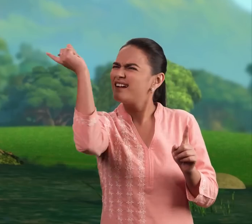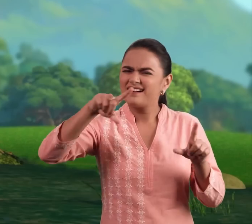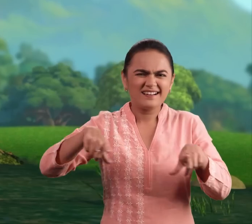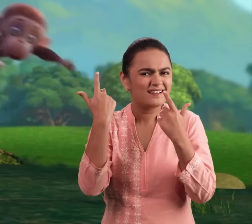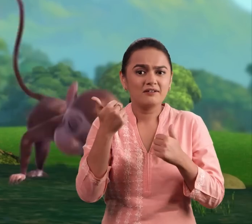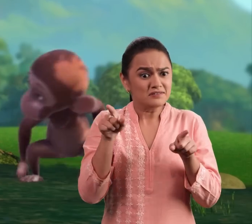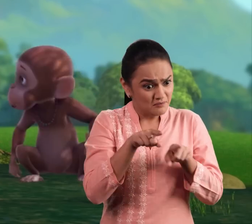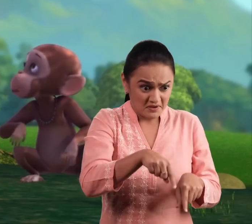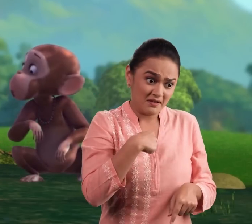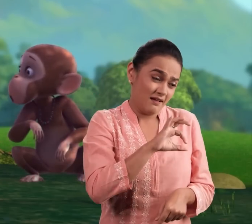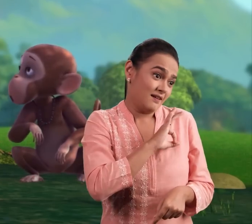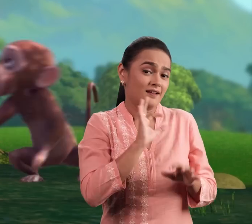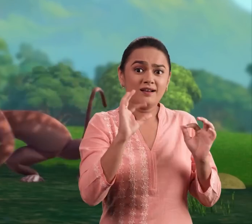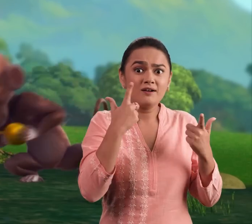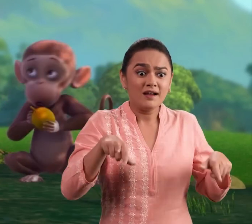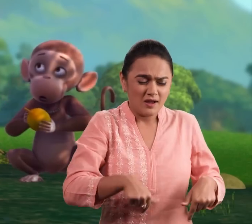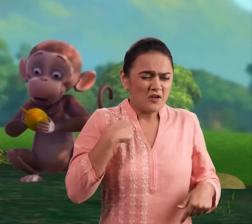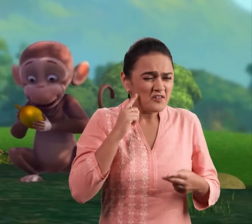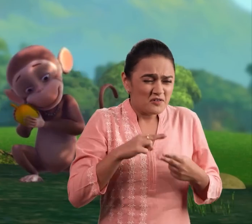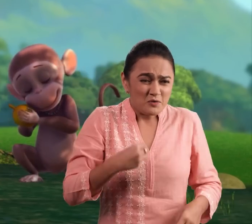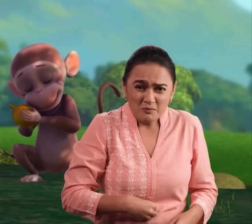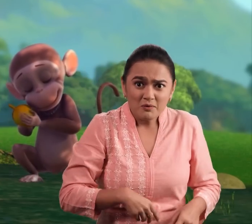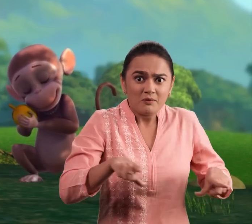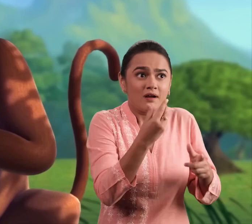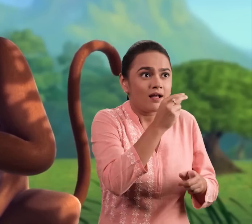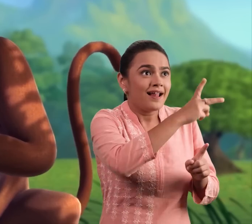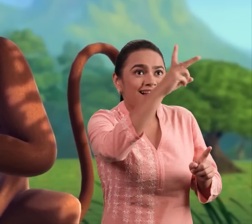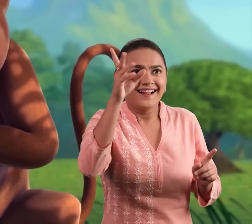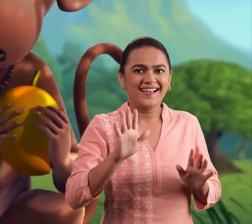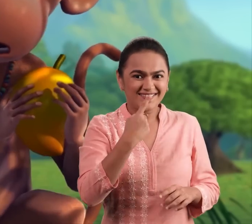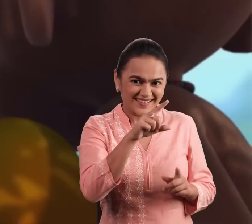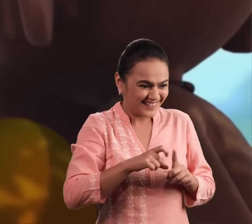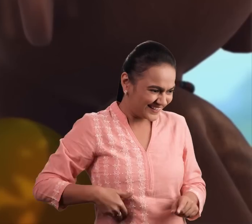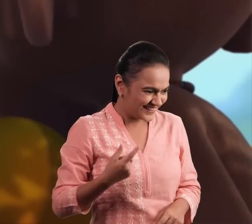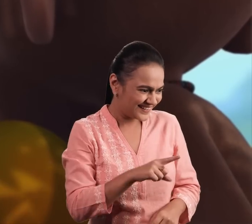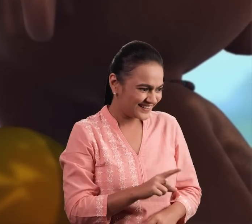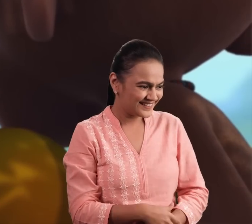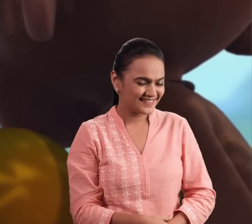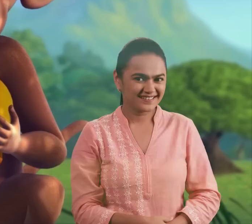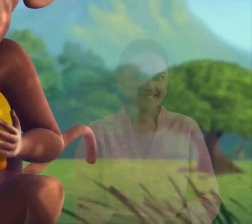वन बड़ा प्रिय है कृष्णा। यहाँ भूख मिटाने के इतने साधन जो है ना दादी।